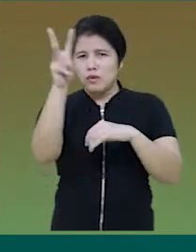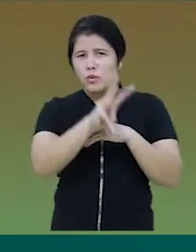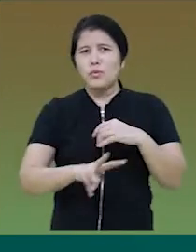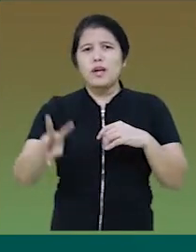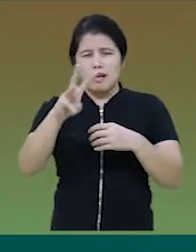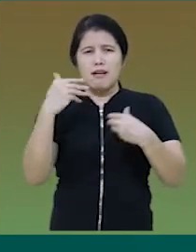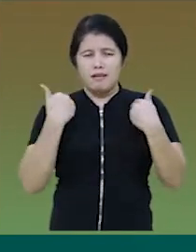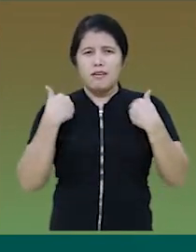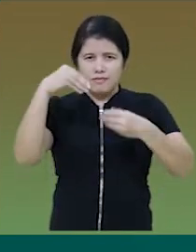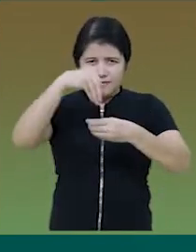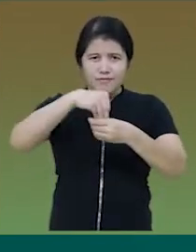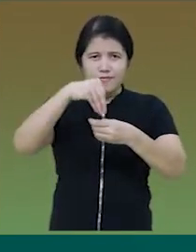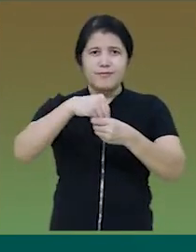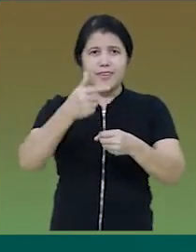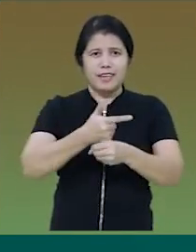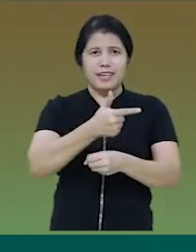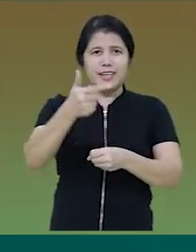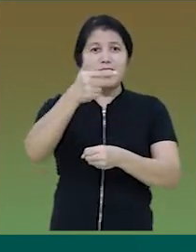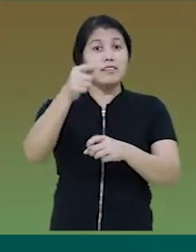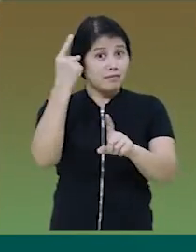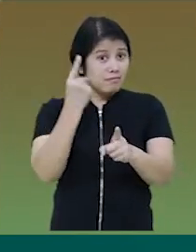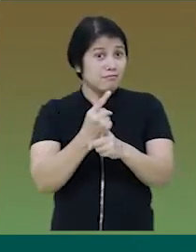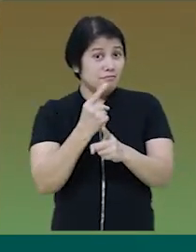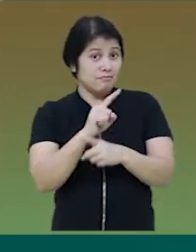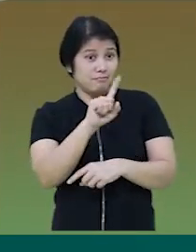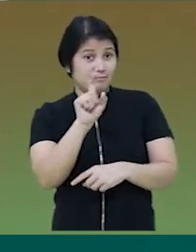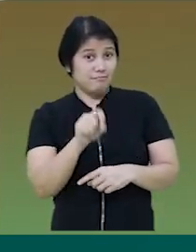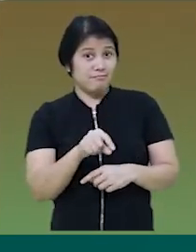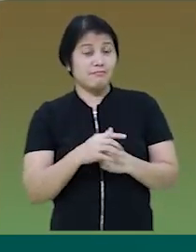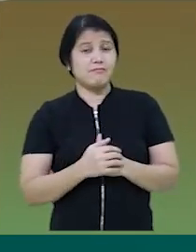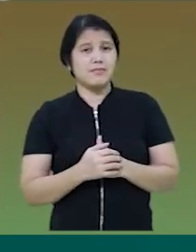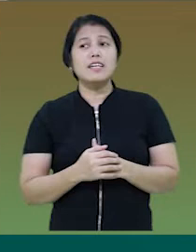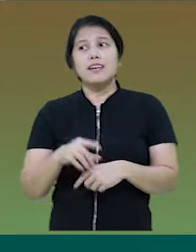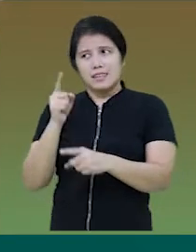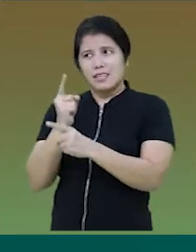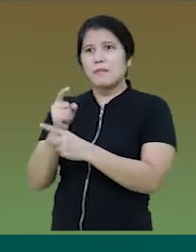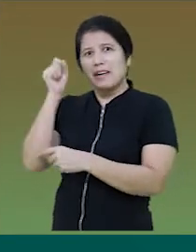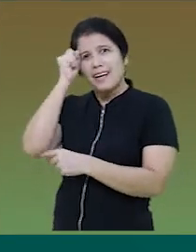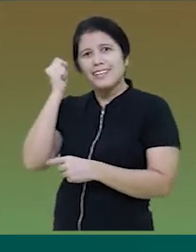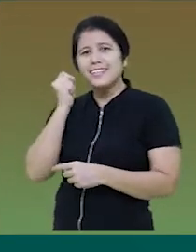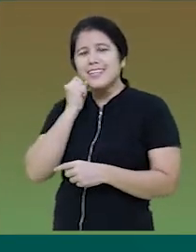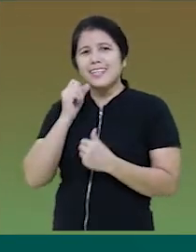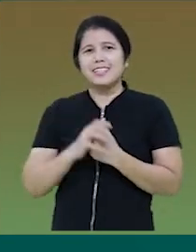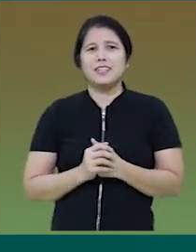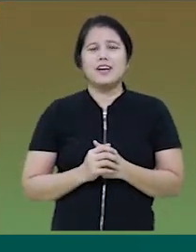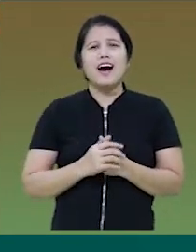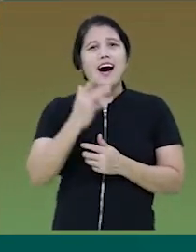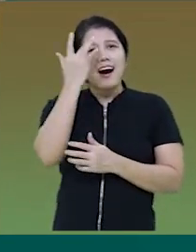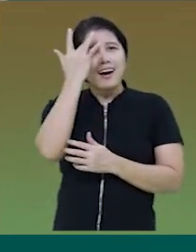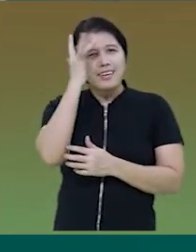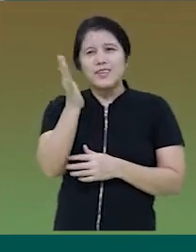ng sasakyan ay maaari rin lagyan ng gas. Tama po ba? Tama ka, Shen. Ang huhusay niyo